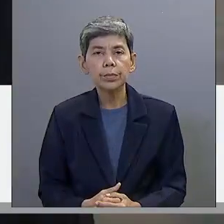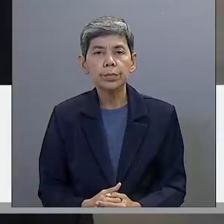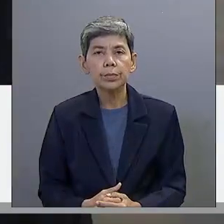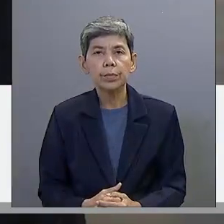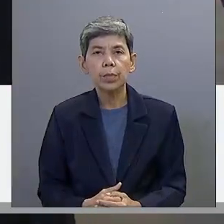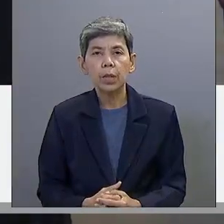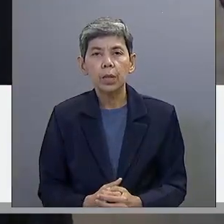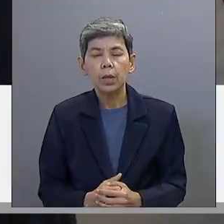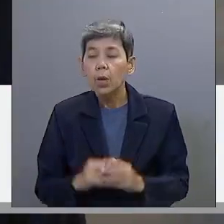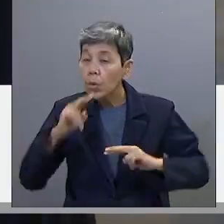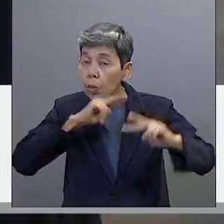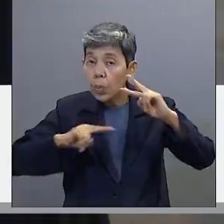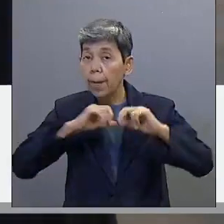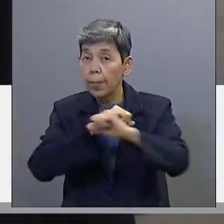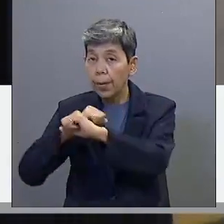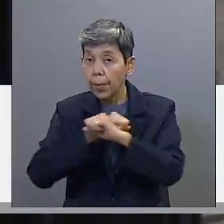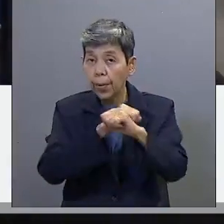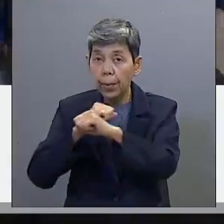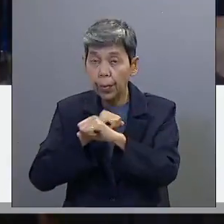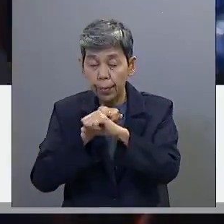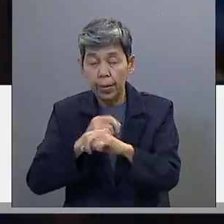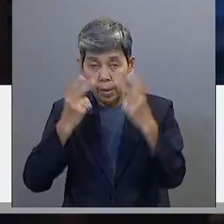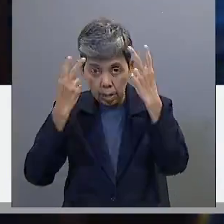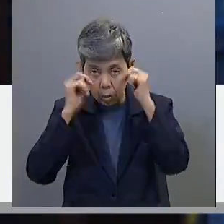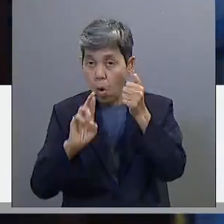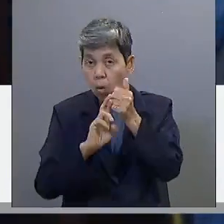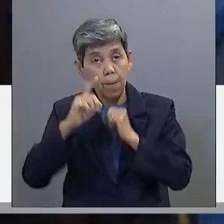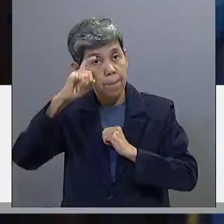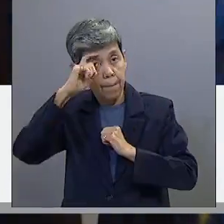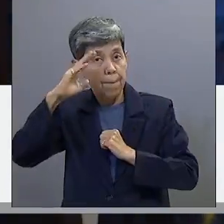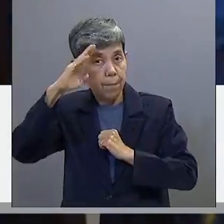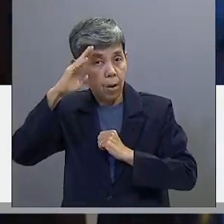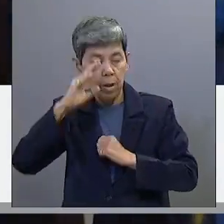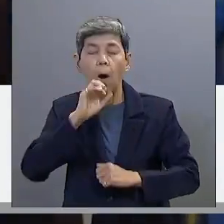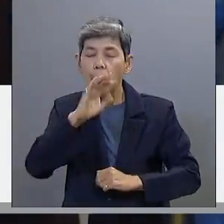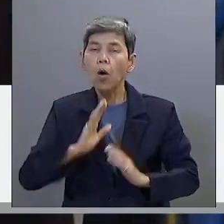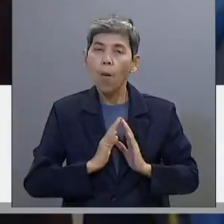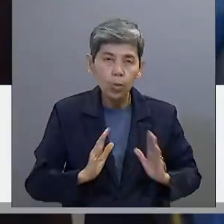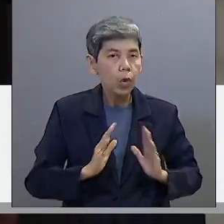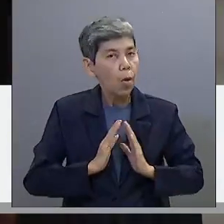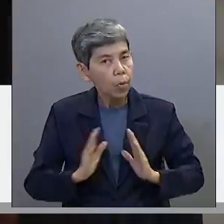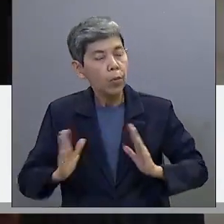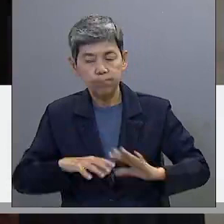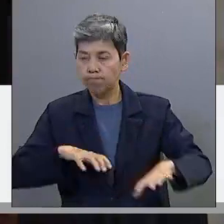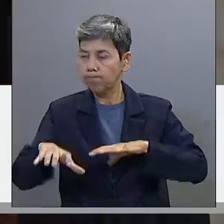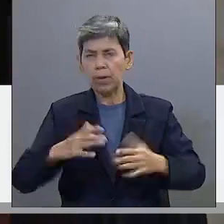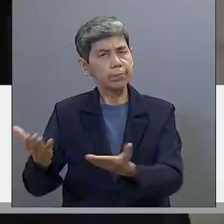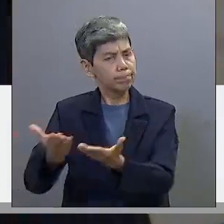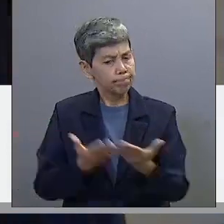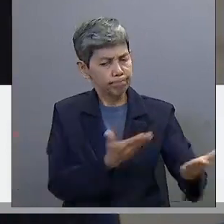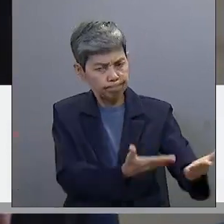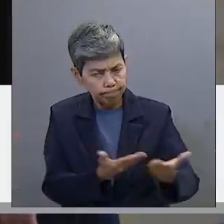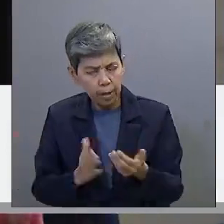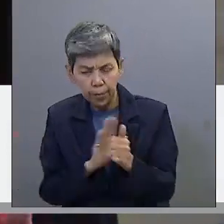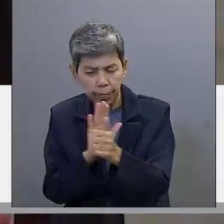ดูแลความปลอดภัยนะคะทางพลเอกประวิตรวงษ์สุวรรณรองนายกรัฐมนตรีก็ขอบคุณทุกภาคส่วนว่าได้เตรียมการแล้วก็ทำหน้าที่ต้อนรับอำนวย